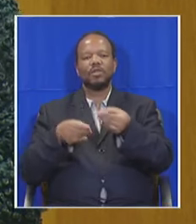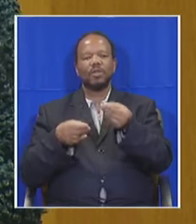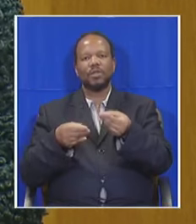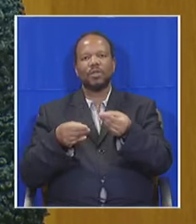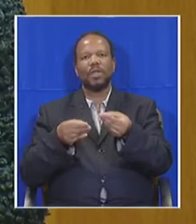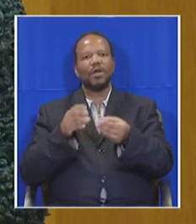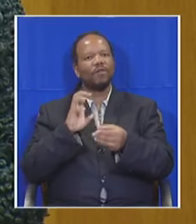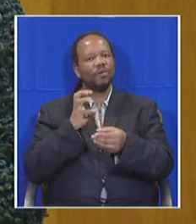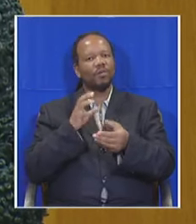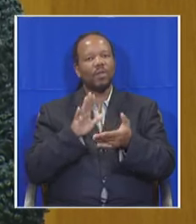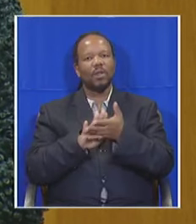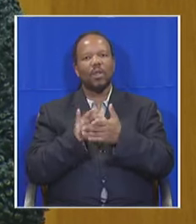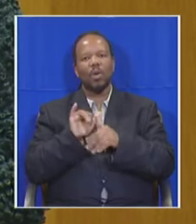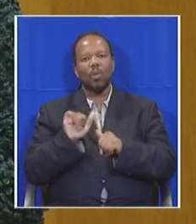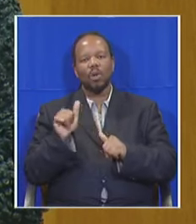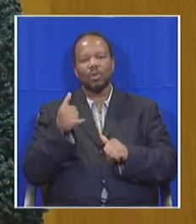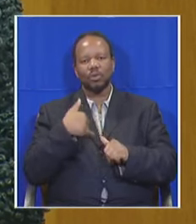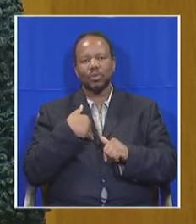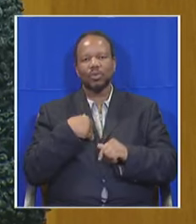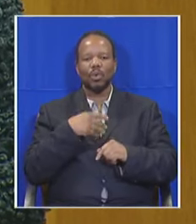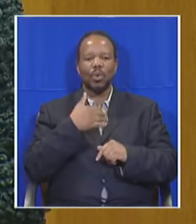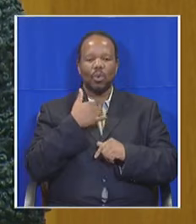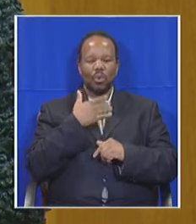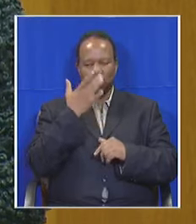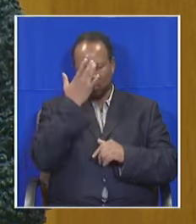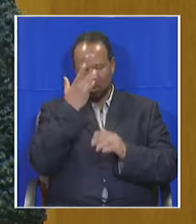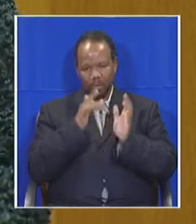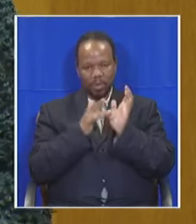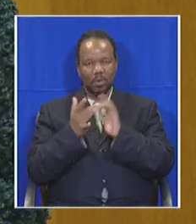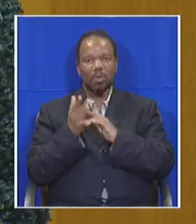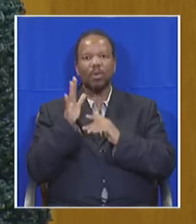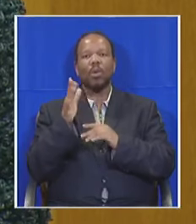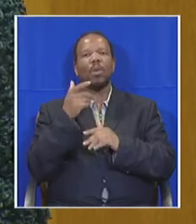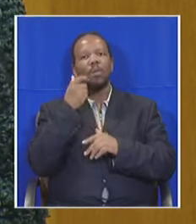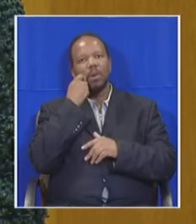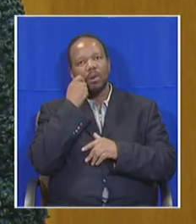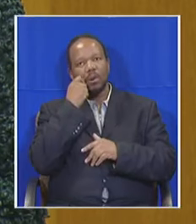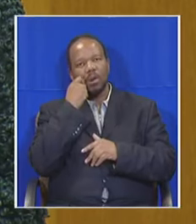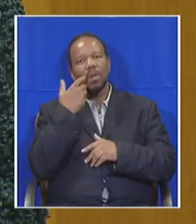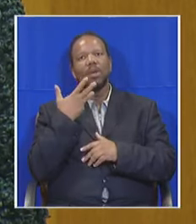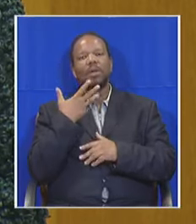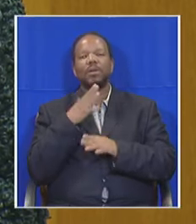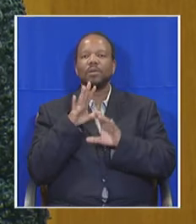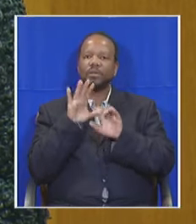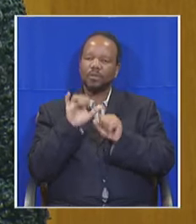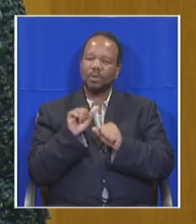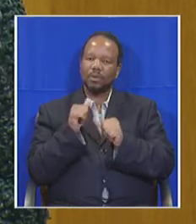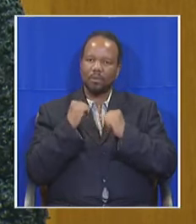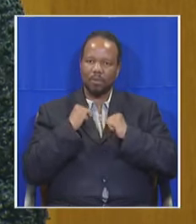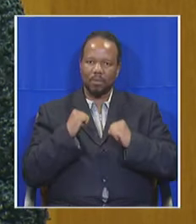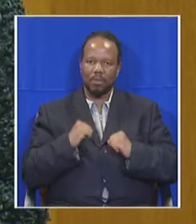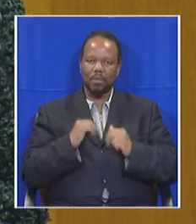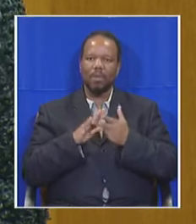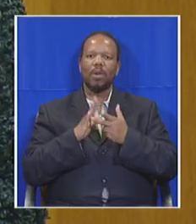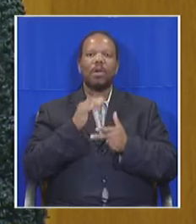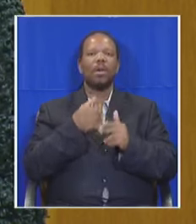in Pretoria studeer, toetree tot die orde van die Fransiskane in Ierland, maar besluit om nie sy eed as priester